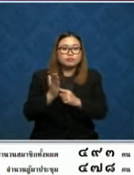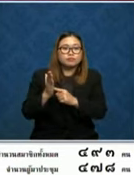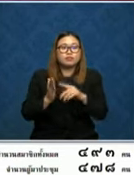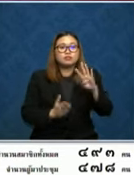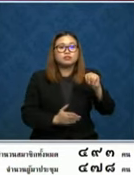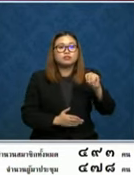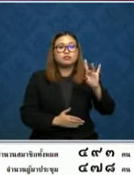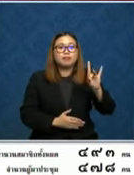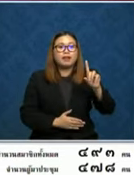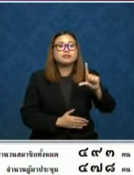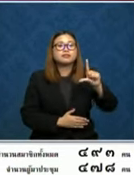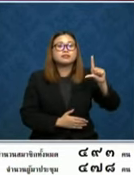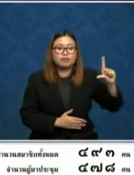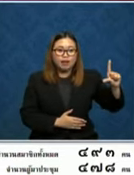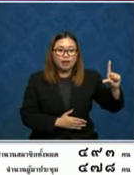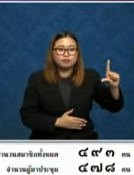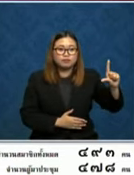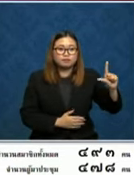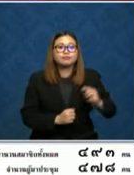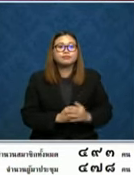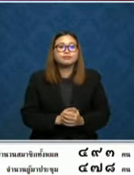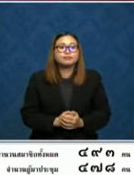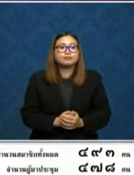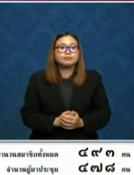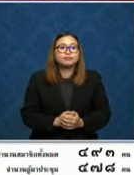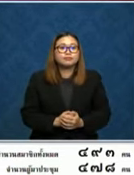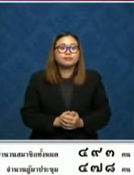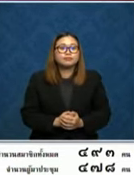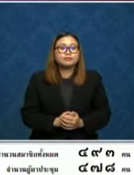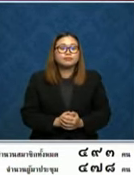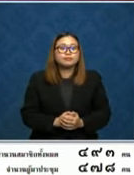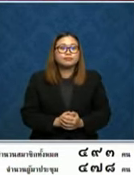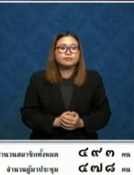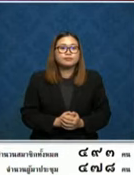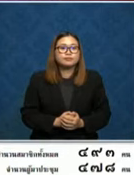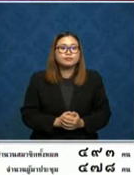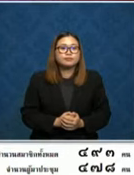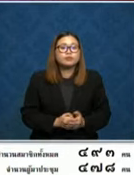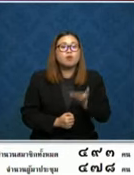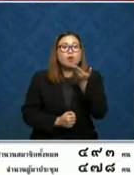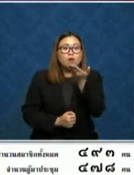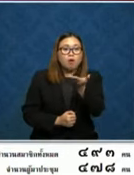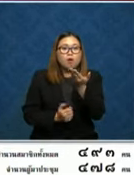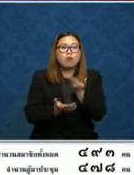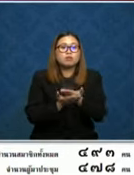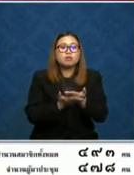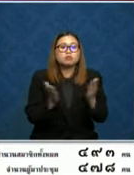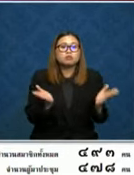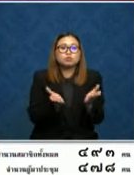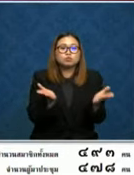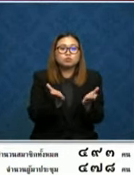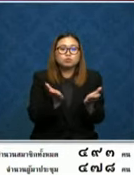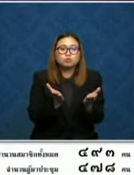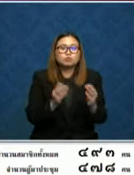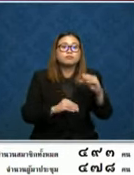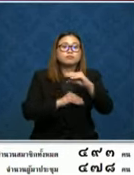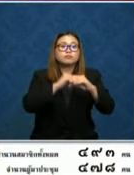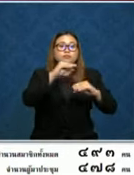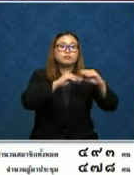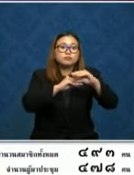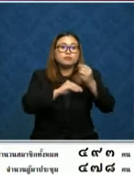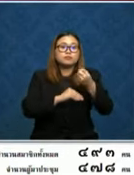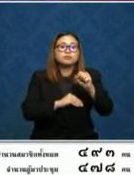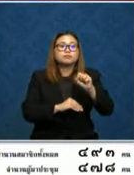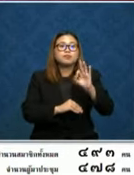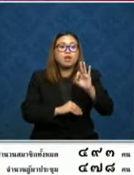น 699,900 บาทนอกจากนี้ยังของบค่าควบคุมการก่อสร้างรวมทั้งสิ้น19